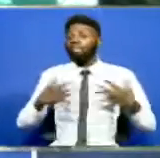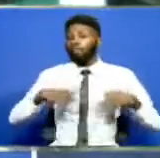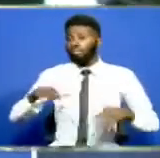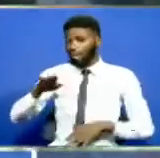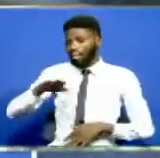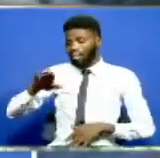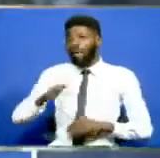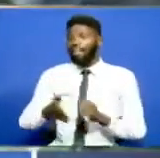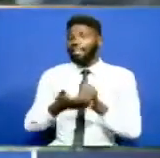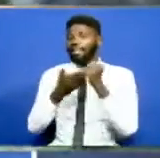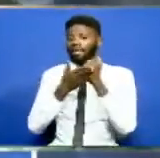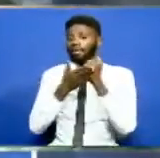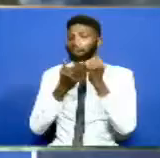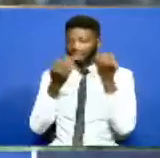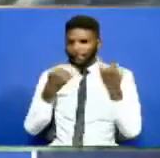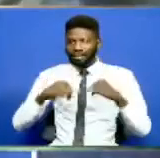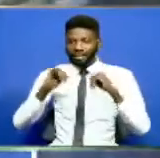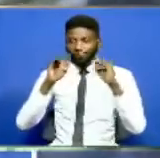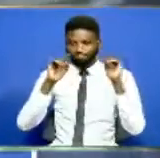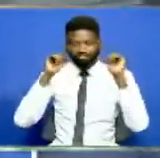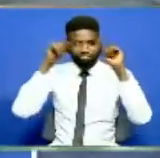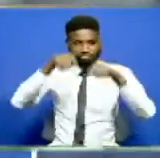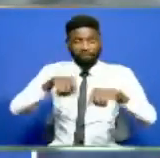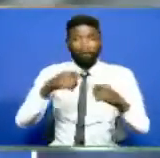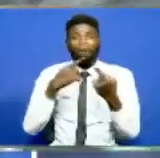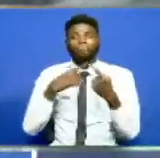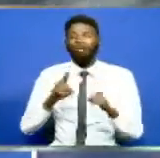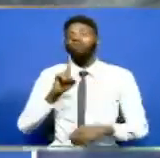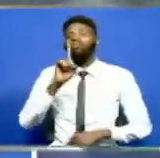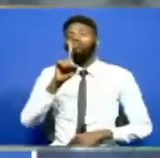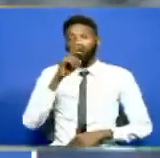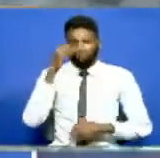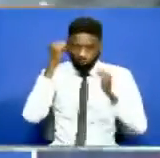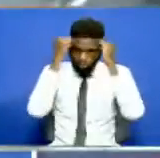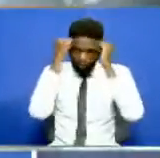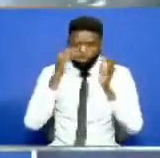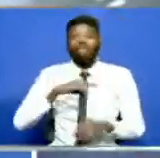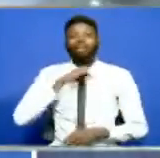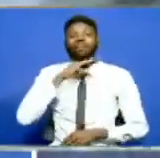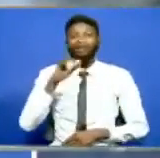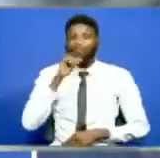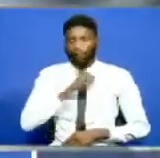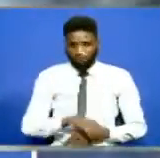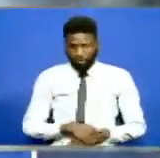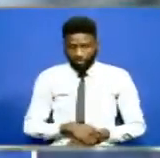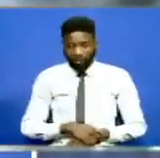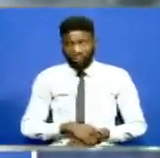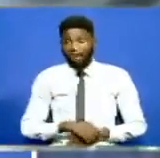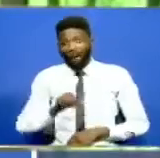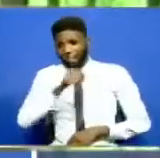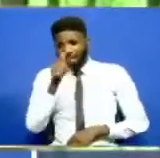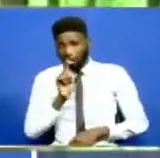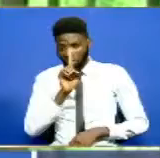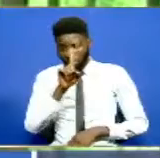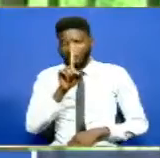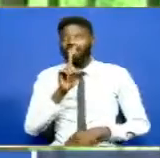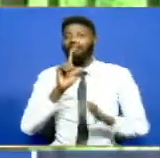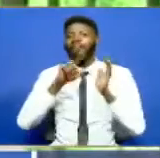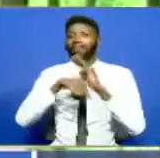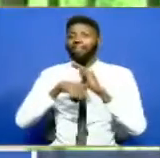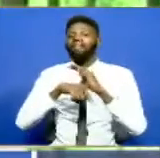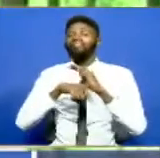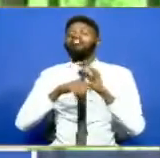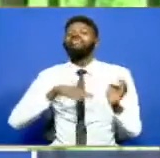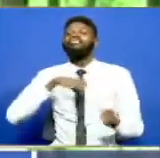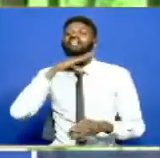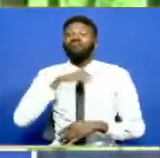kuingilia kati lakini mmoja wa wanafunzi hao tayari alikuwa amepoteza uhai huku mwenzake akifariki baadaye kutokana na majeraha. Nikapata mwalimu anataka kwa